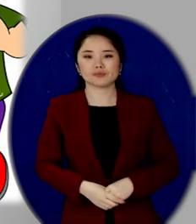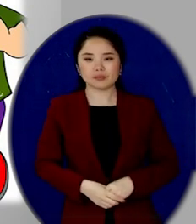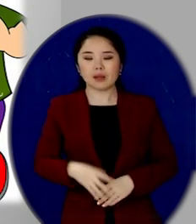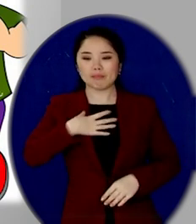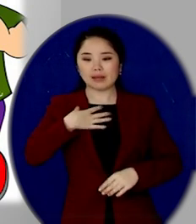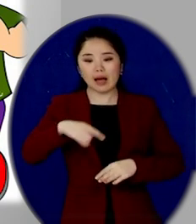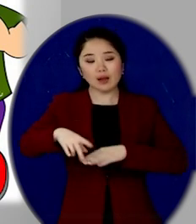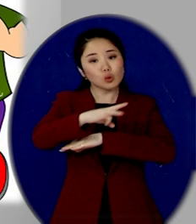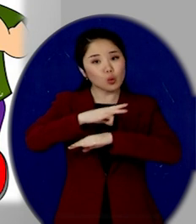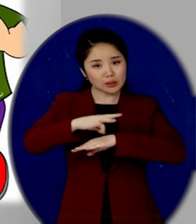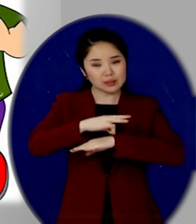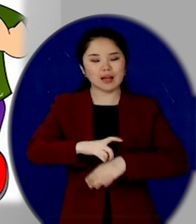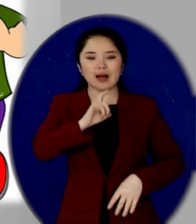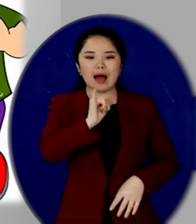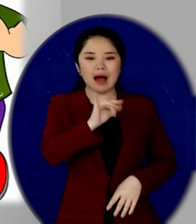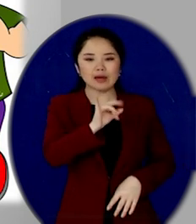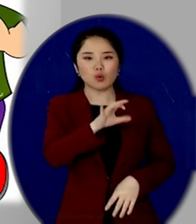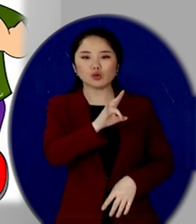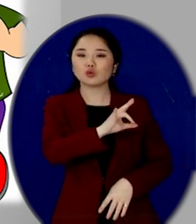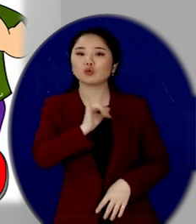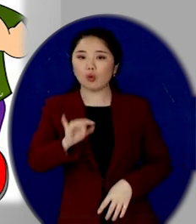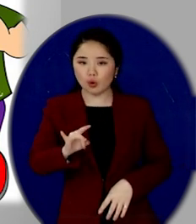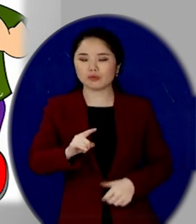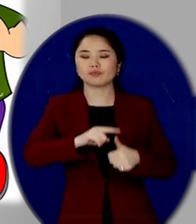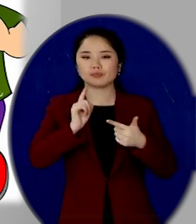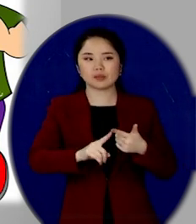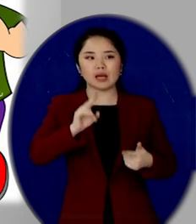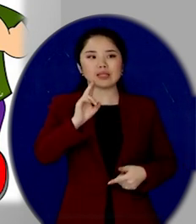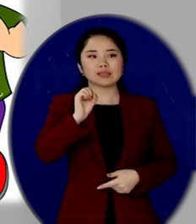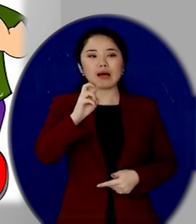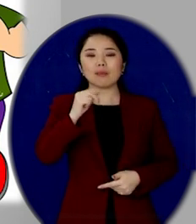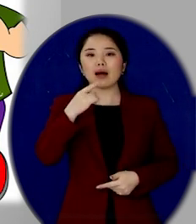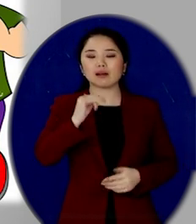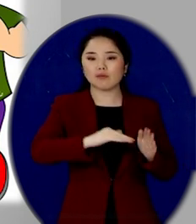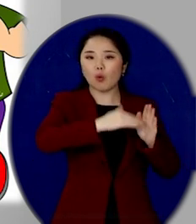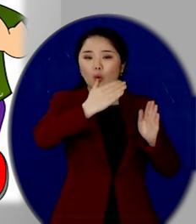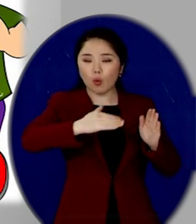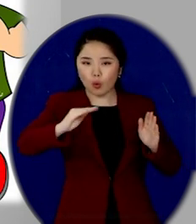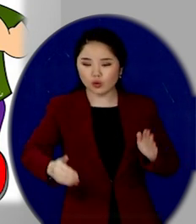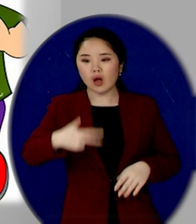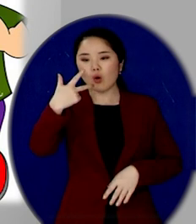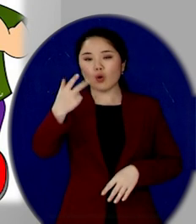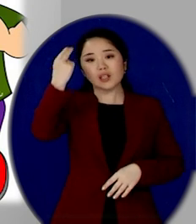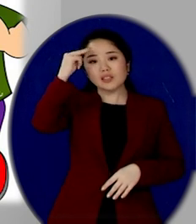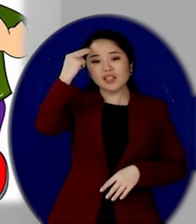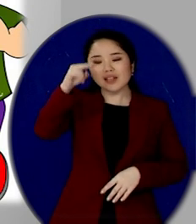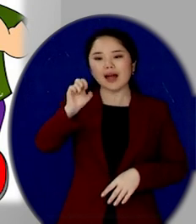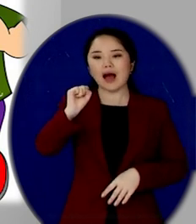Манай нутагт хар ус нуур, цамб гарав уул, гурван цэнхрийн агуу гих мэт